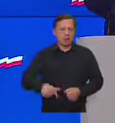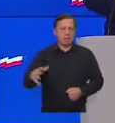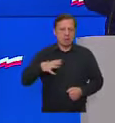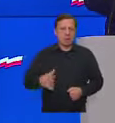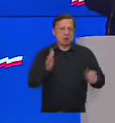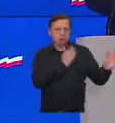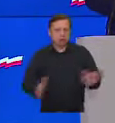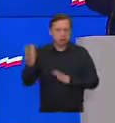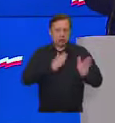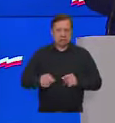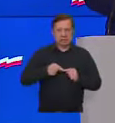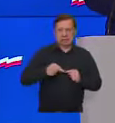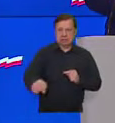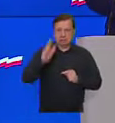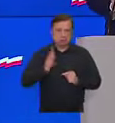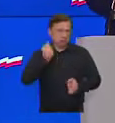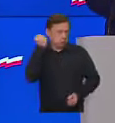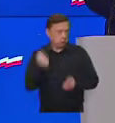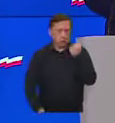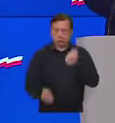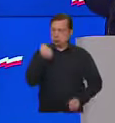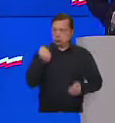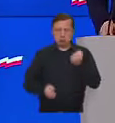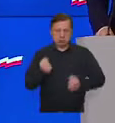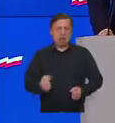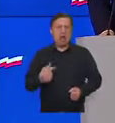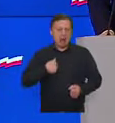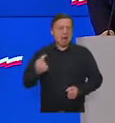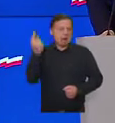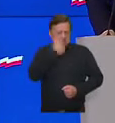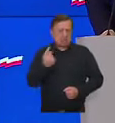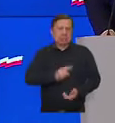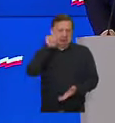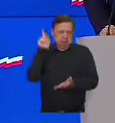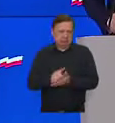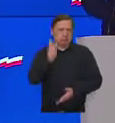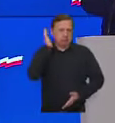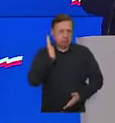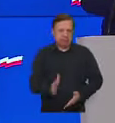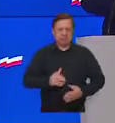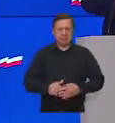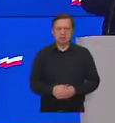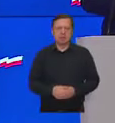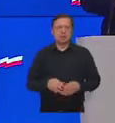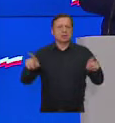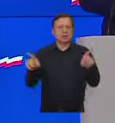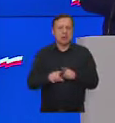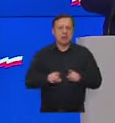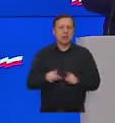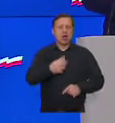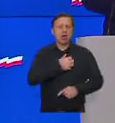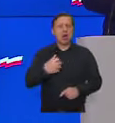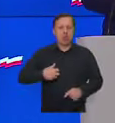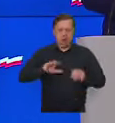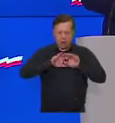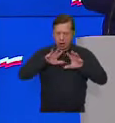trudne nadchodzące tygodnie i jestem przekonany, że temu podołamy. Również globalna